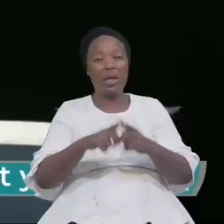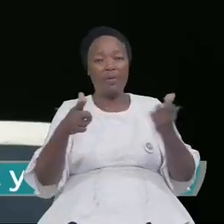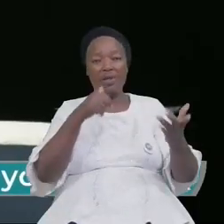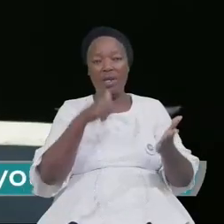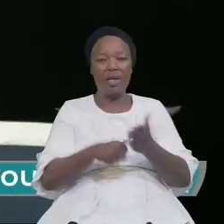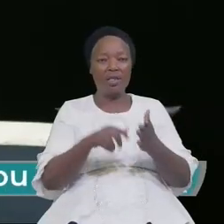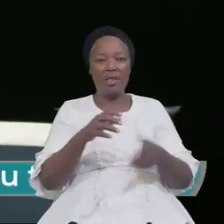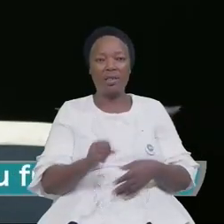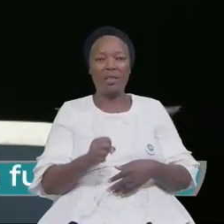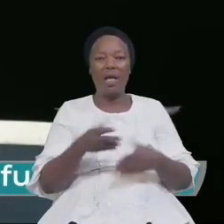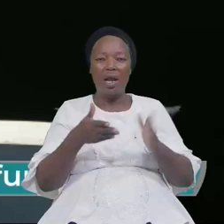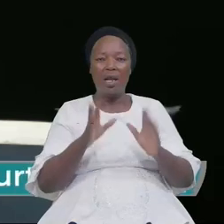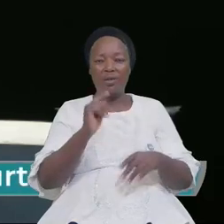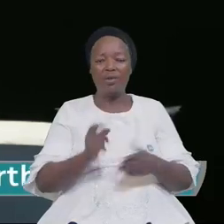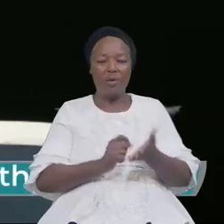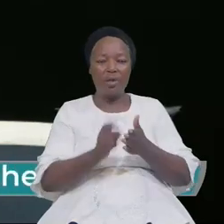que